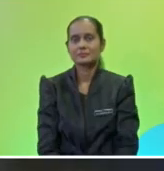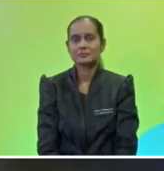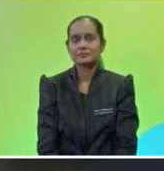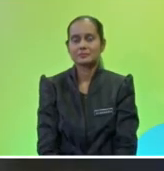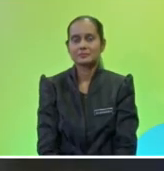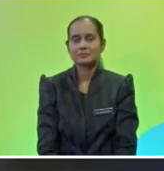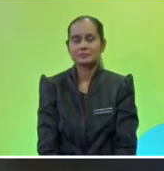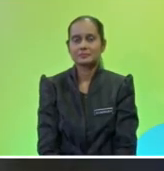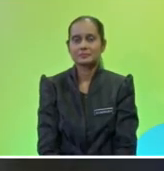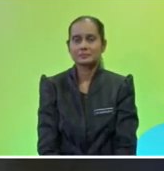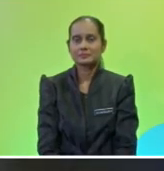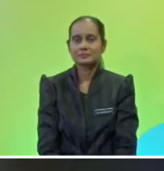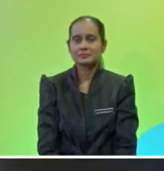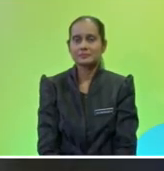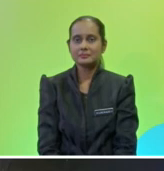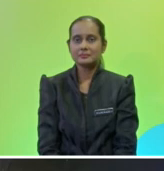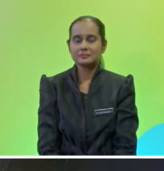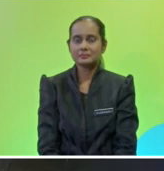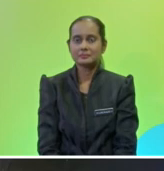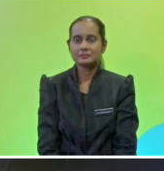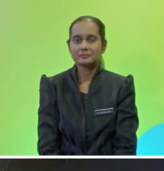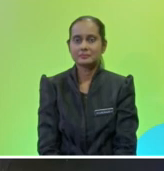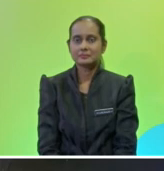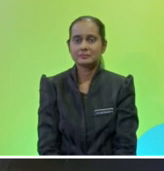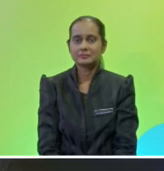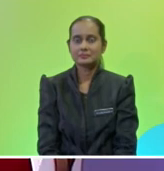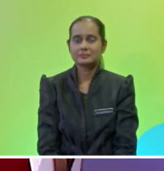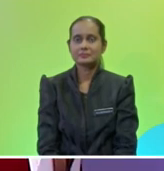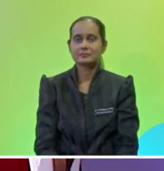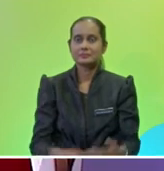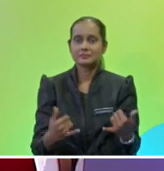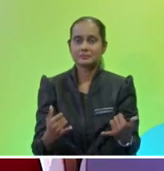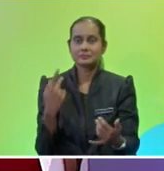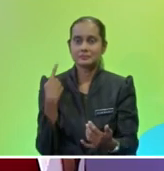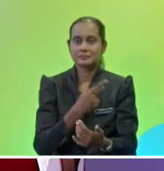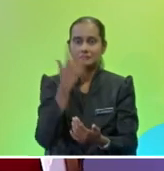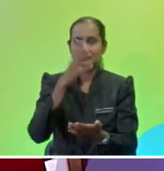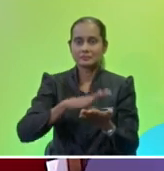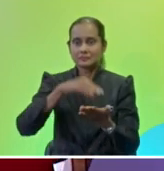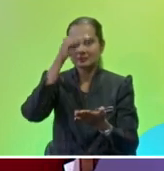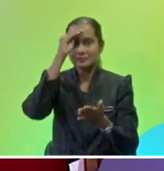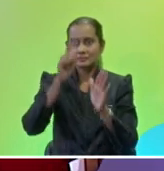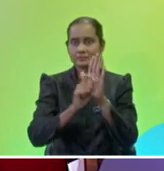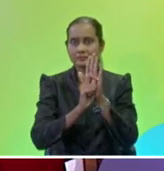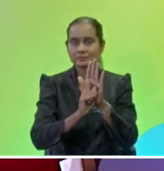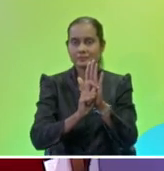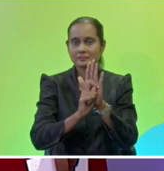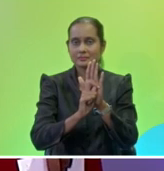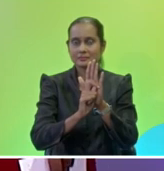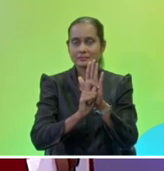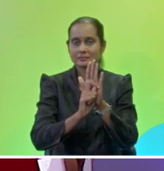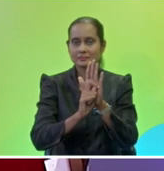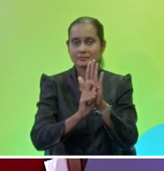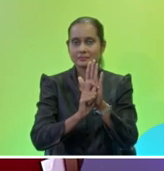jadinya Sepanjang Kita akan belajar mengenai operasi tambah dan nanti kita akan Belajarlah